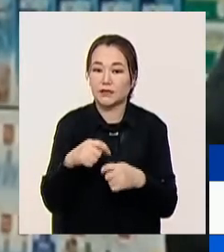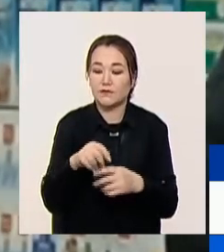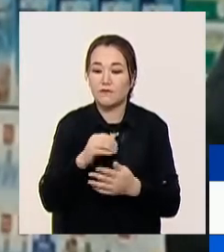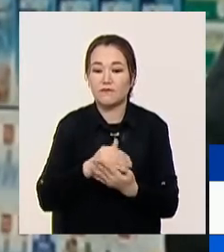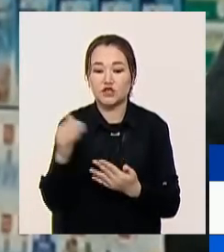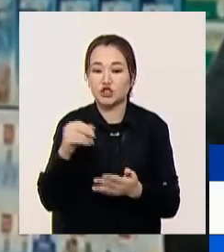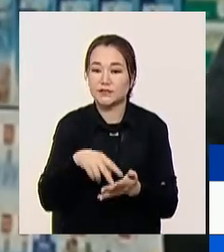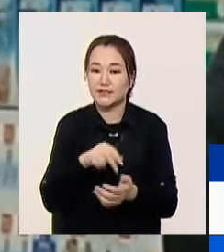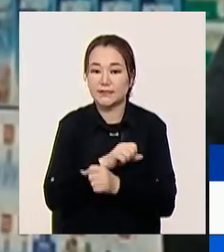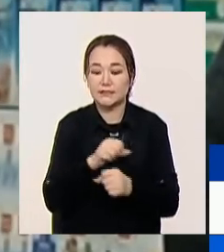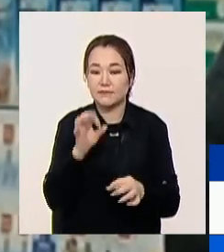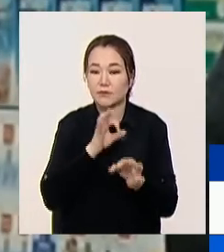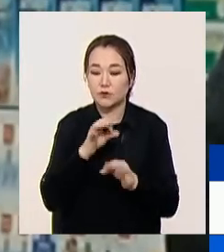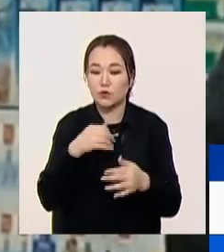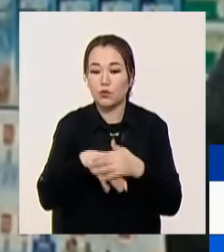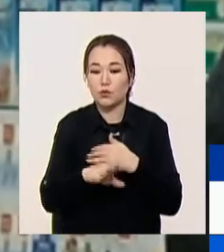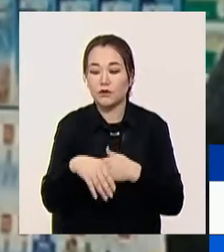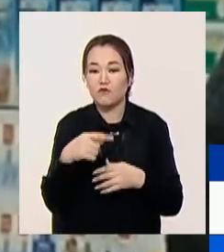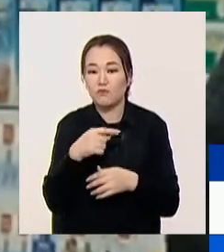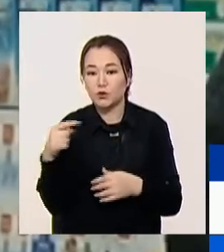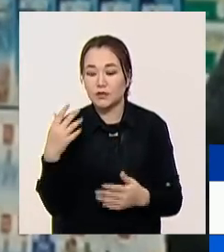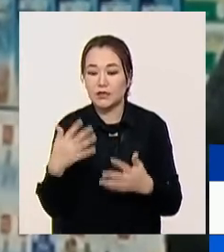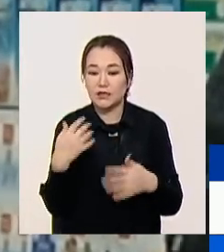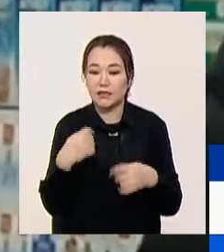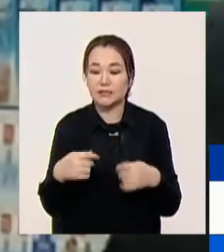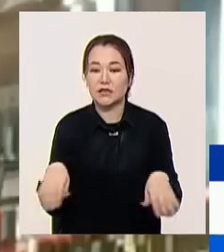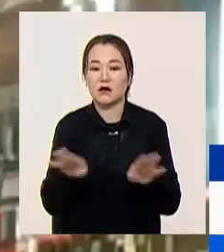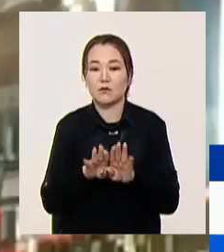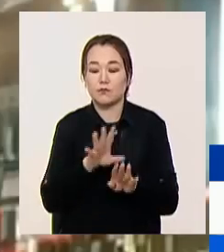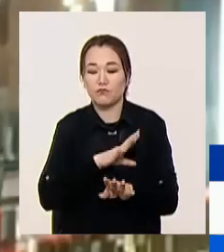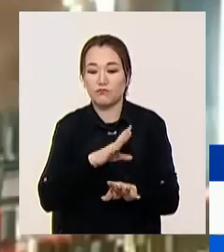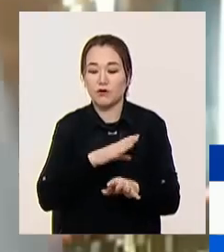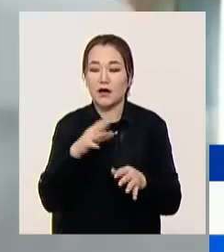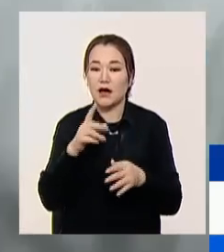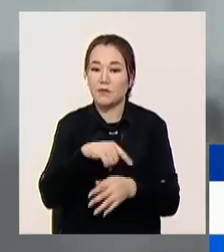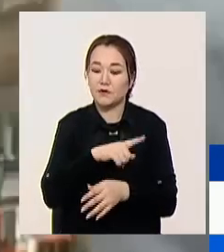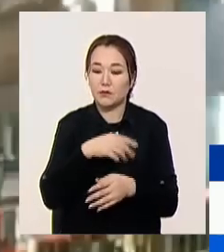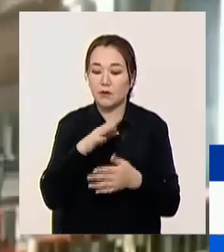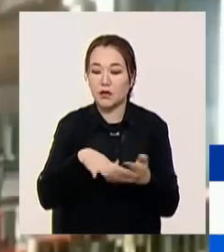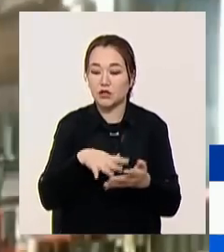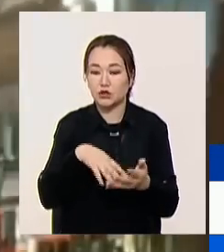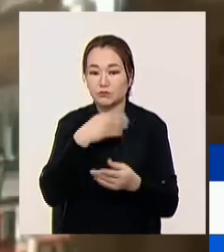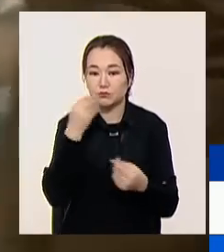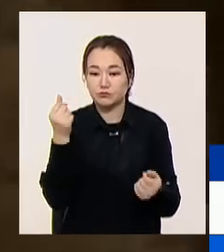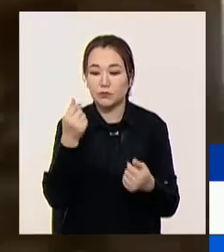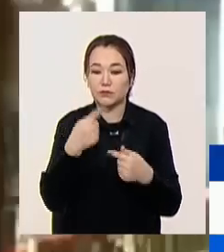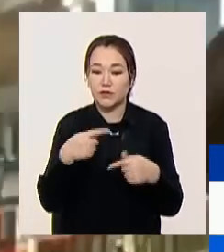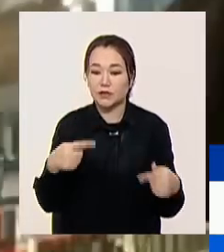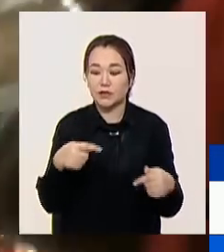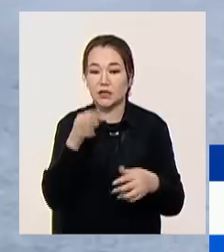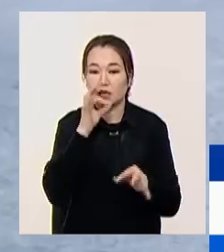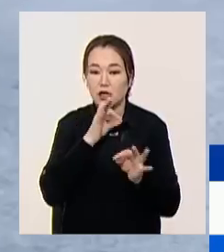цен нельзя, фармацевты уходят в минус или с рынка вообще. А с полок аптек продолжают пропадать некоторые позиции